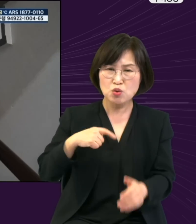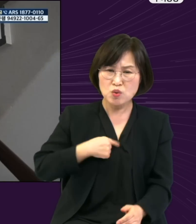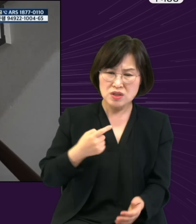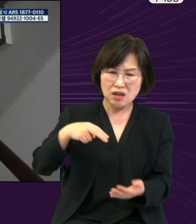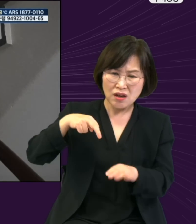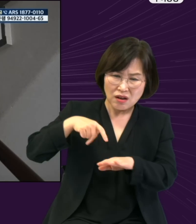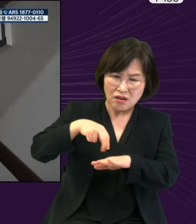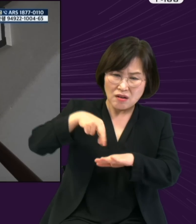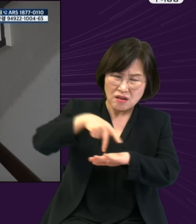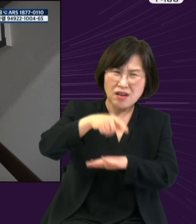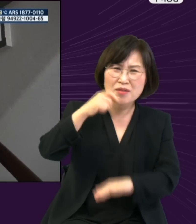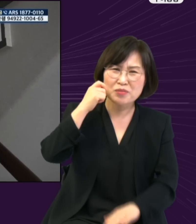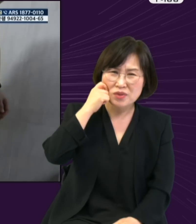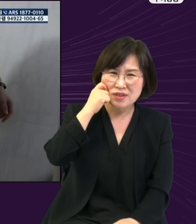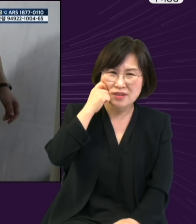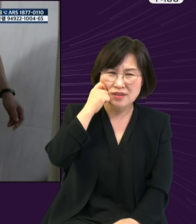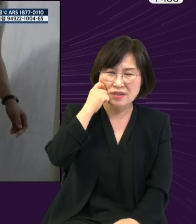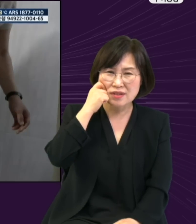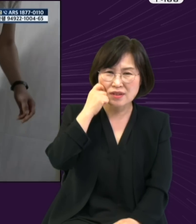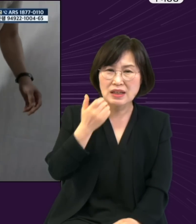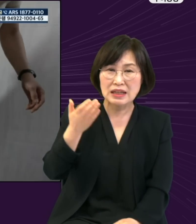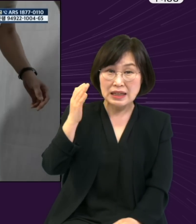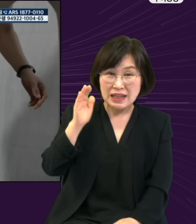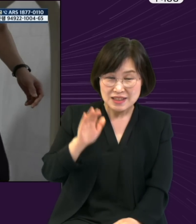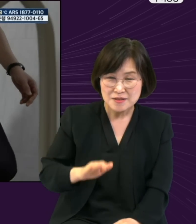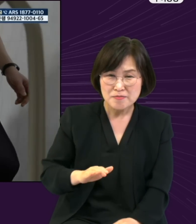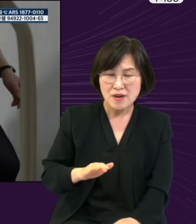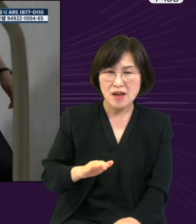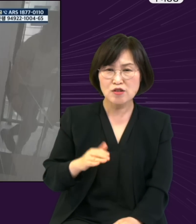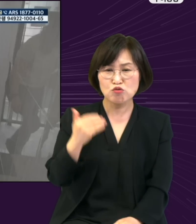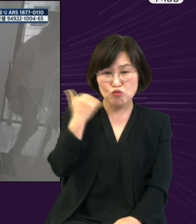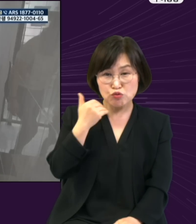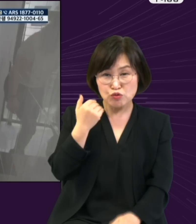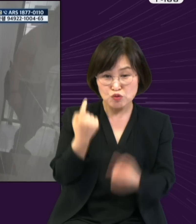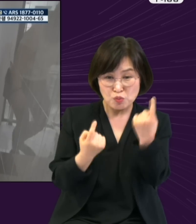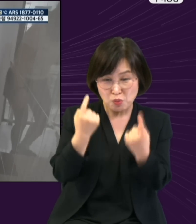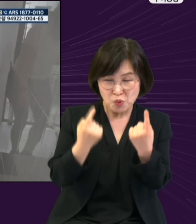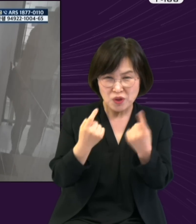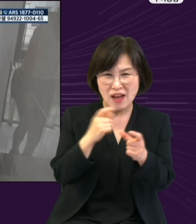못했지만 하은이는 누구보다 밝고 긍정적입니다.